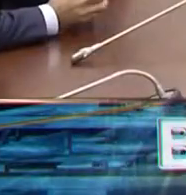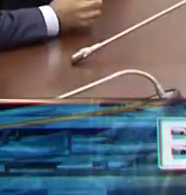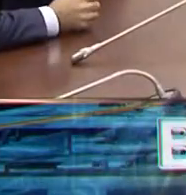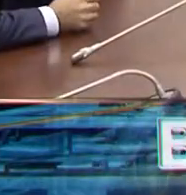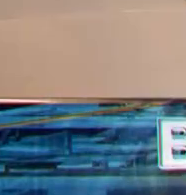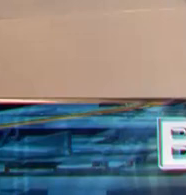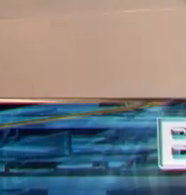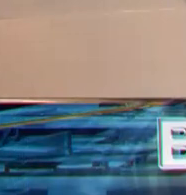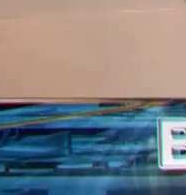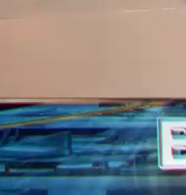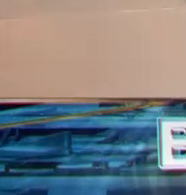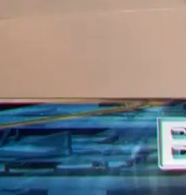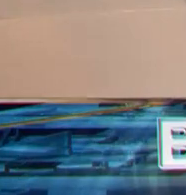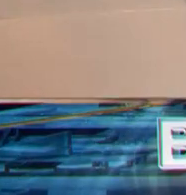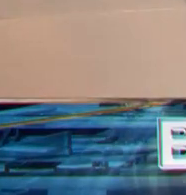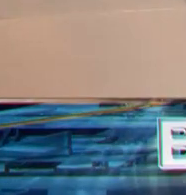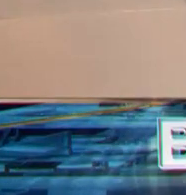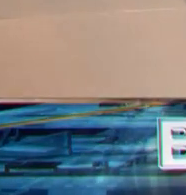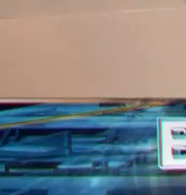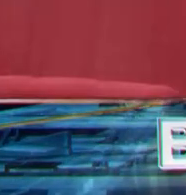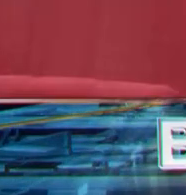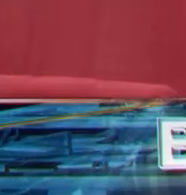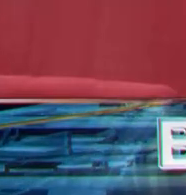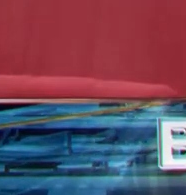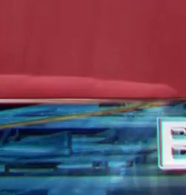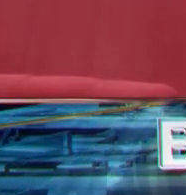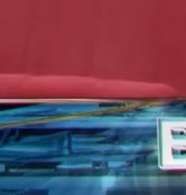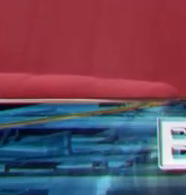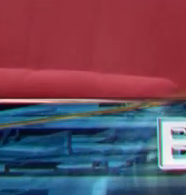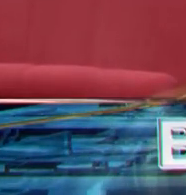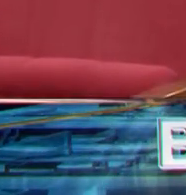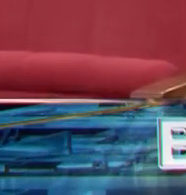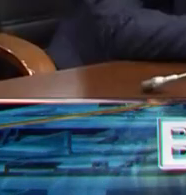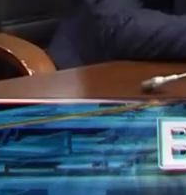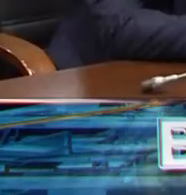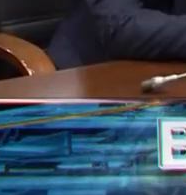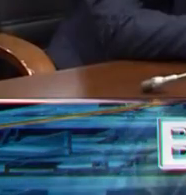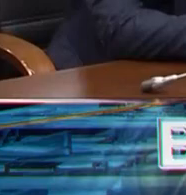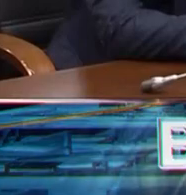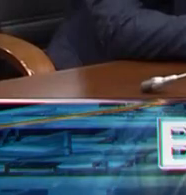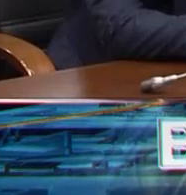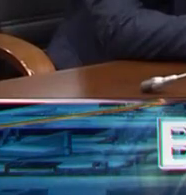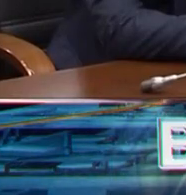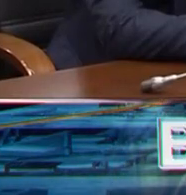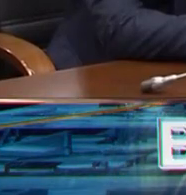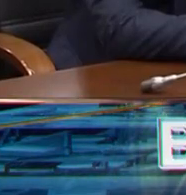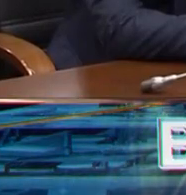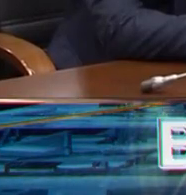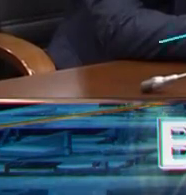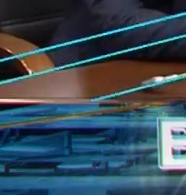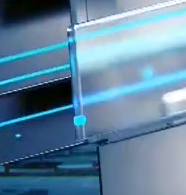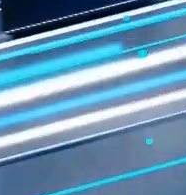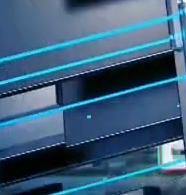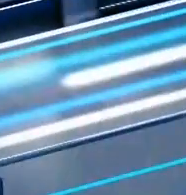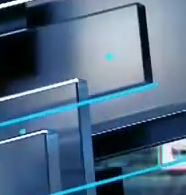Облыс әлеуетіне көрші елдер қызығып отыр. Бүгін Амандық Баталов Өзбекстан Республикасының төтенше және өкілетті елшісін қабылдады.